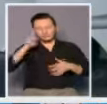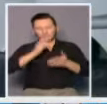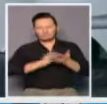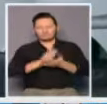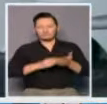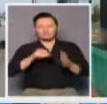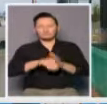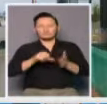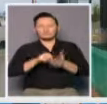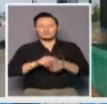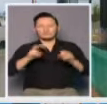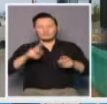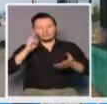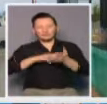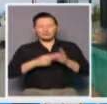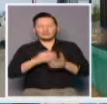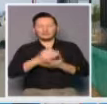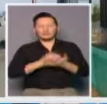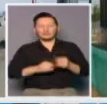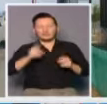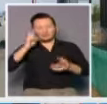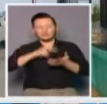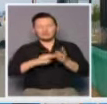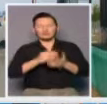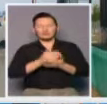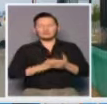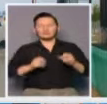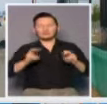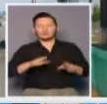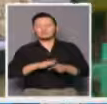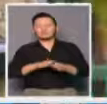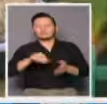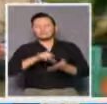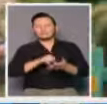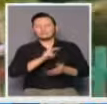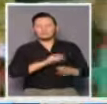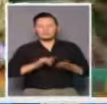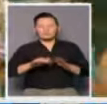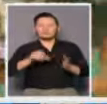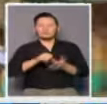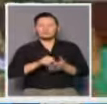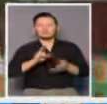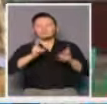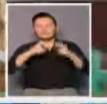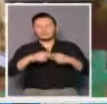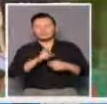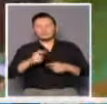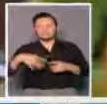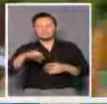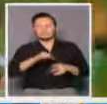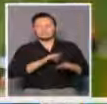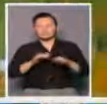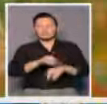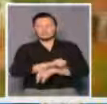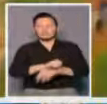границе. Бейбат Хамзаев более 10 лет трудится в военной сфере. Его работа состоит в том, чтобы следить за тем, чтобы люди не провезли